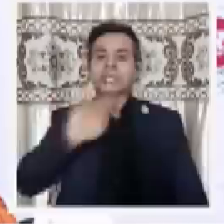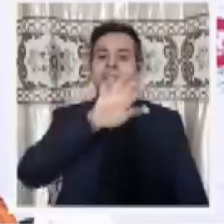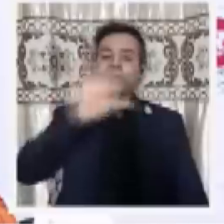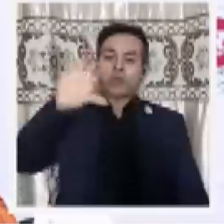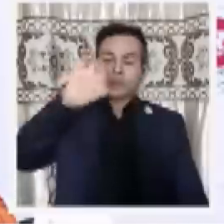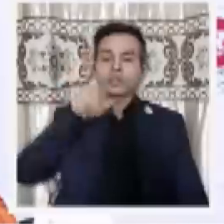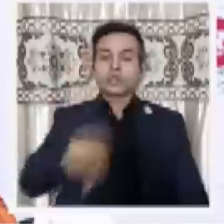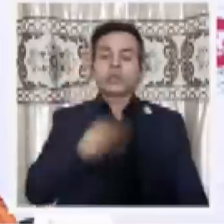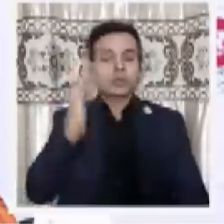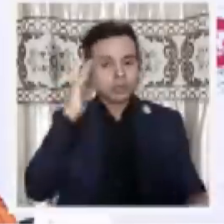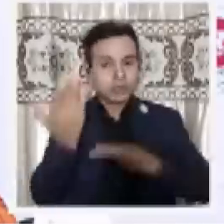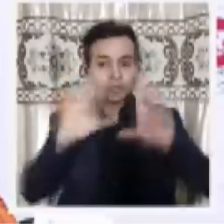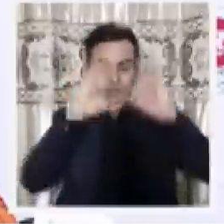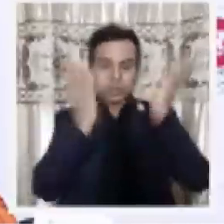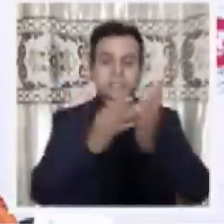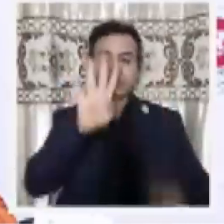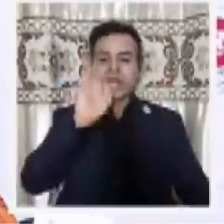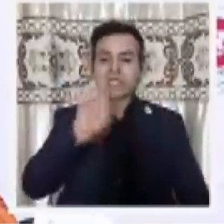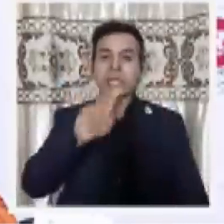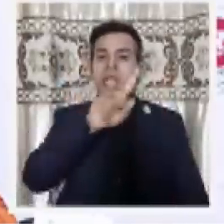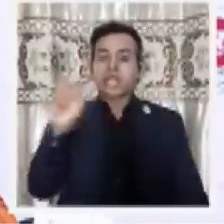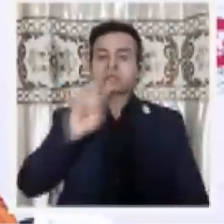2,02,545 জন এবং এ পর্যন্ত শনাক্ত হয়েছেন